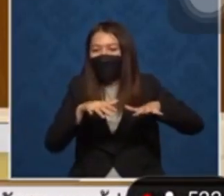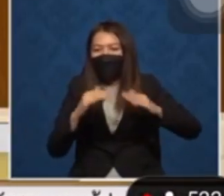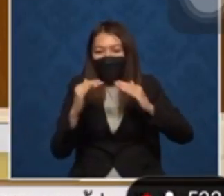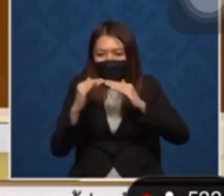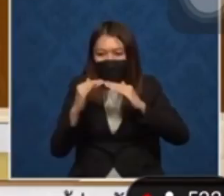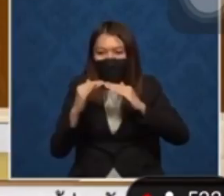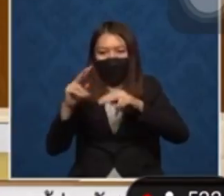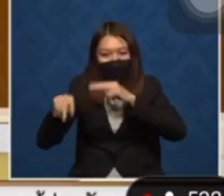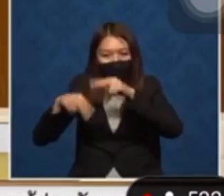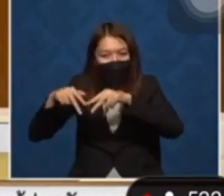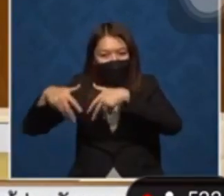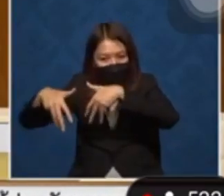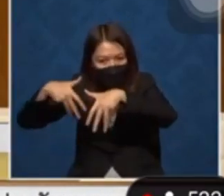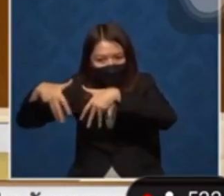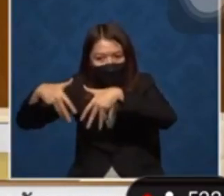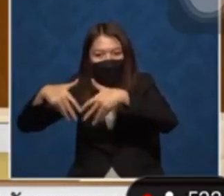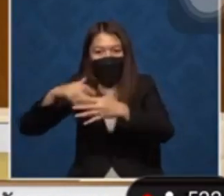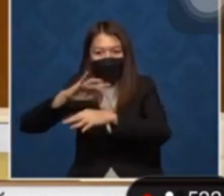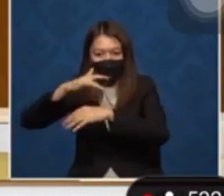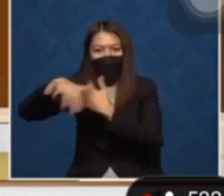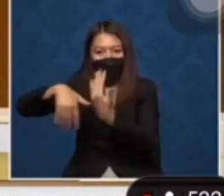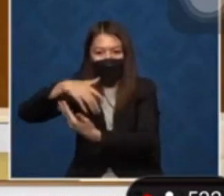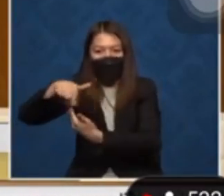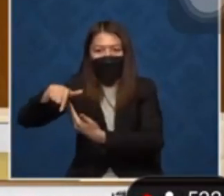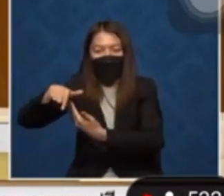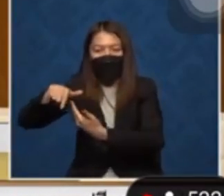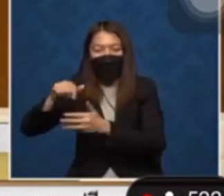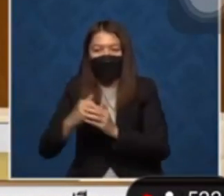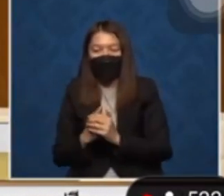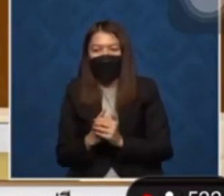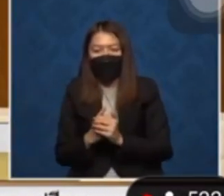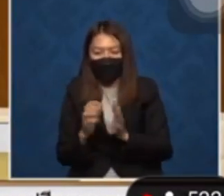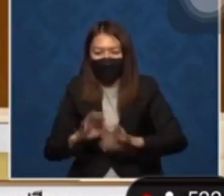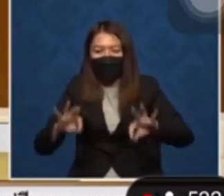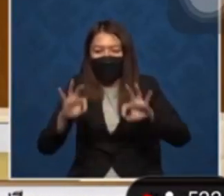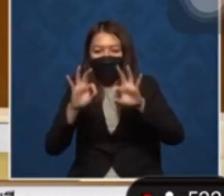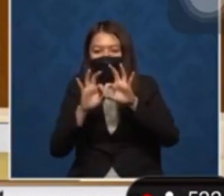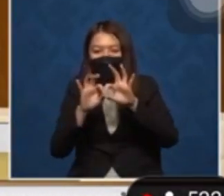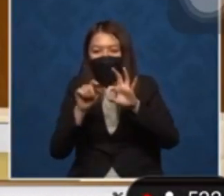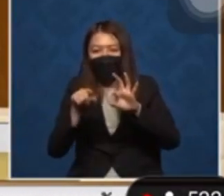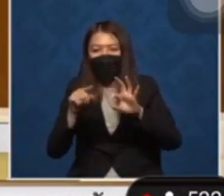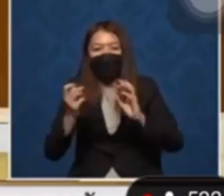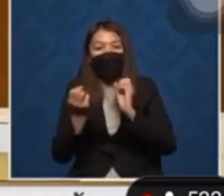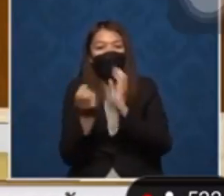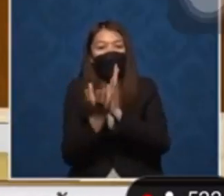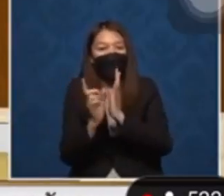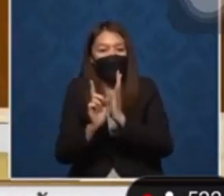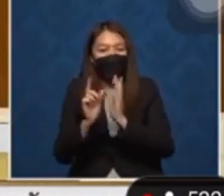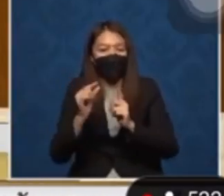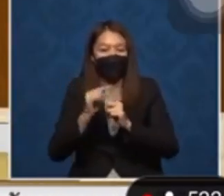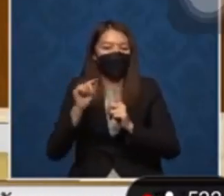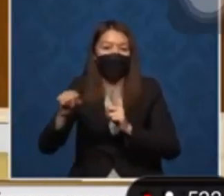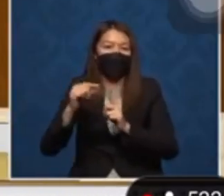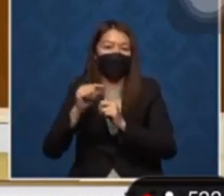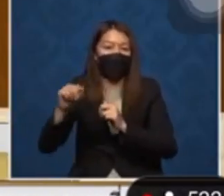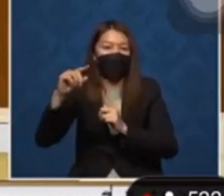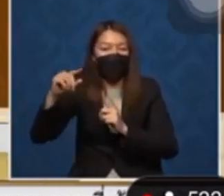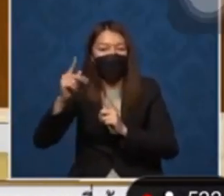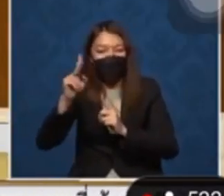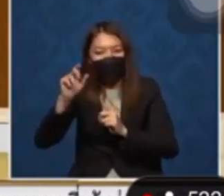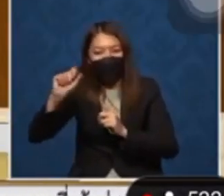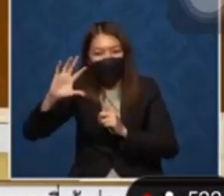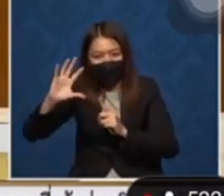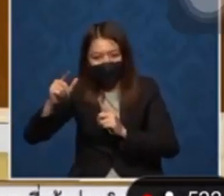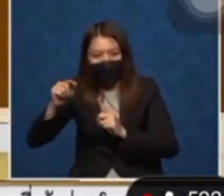ครองสิทธิประชาชนในด้านสิ่งแวดล้อมอันนี้เป็นส่วนสำคัญที่เราคิดว่าผลกระทบจากการใช้คำสั่งไม่ใช่อยู่ในช่วง